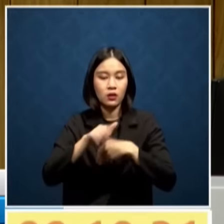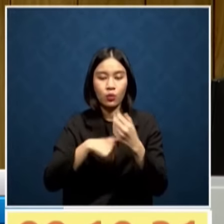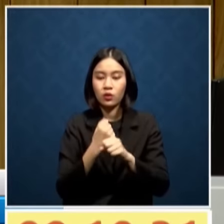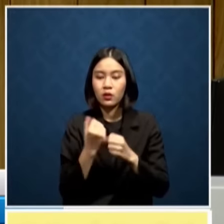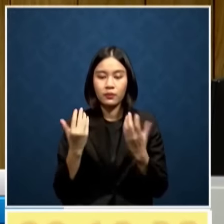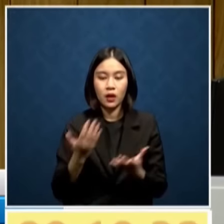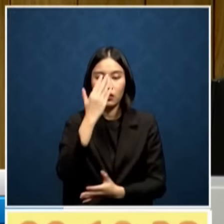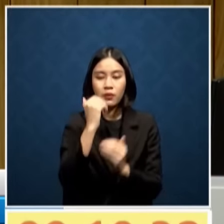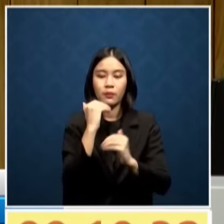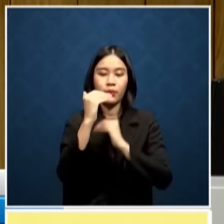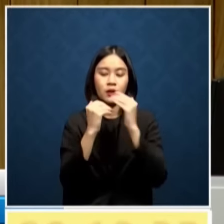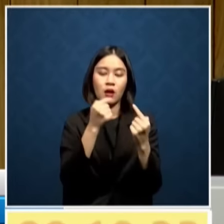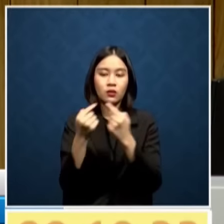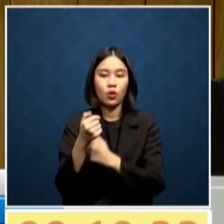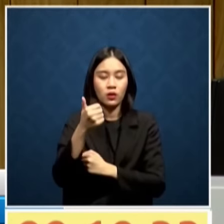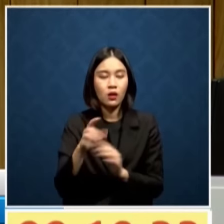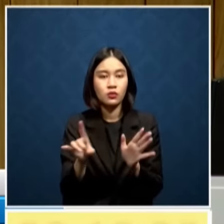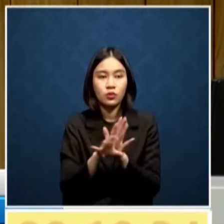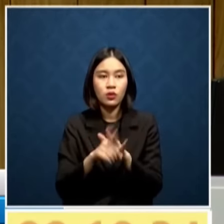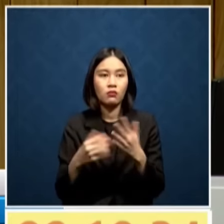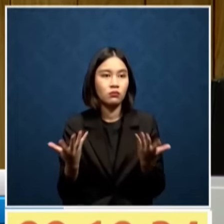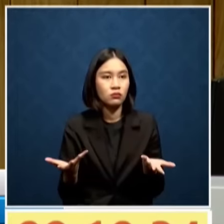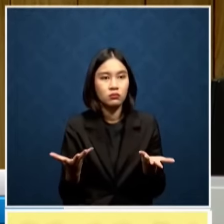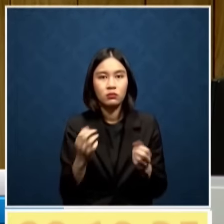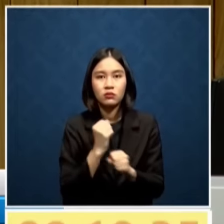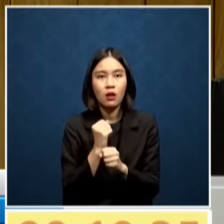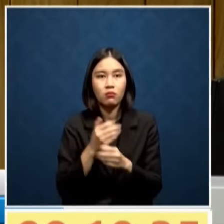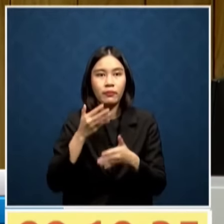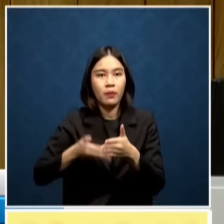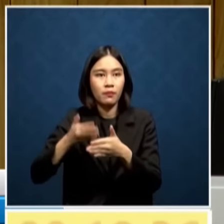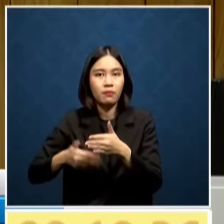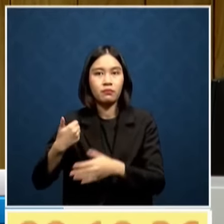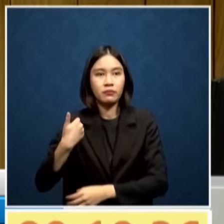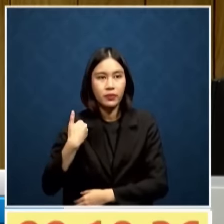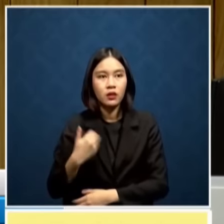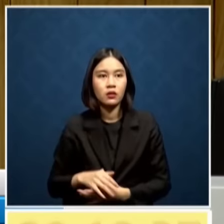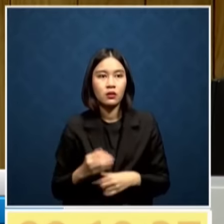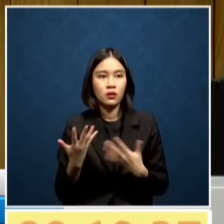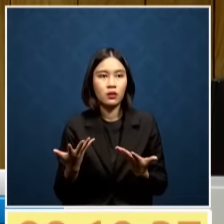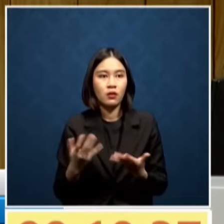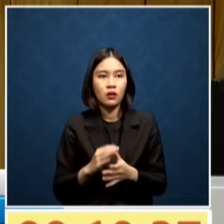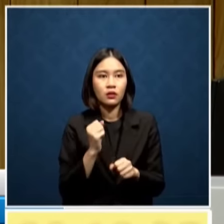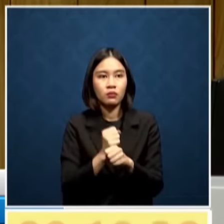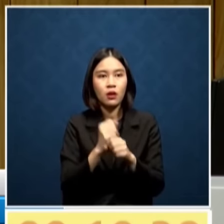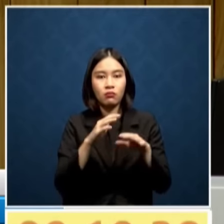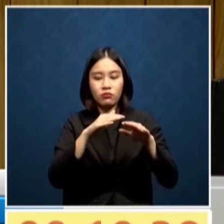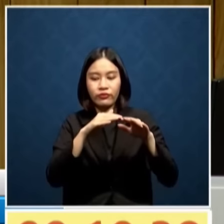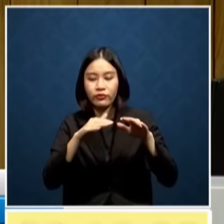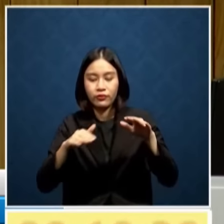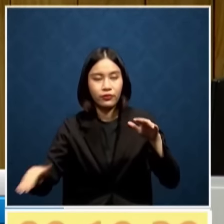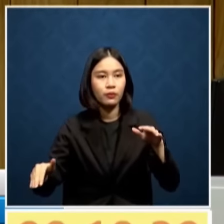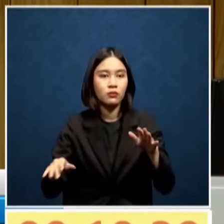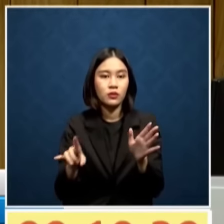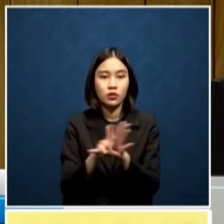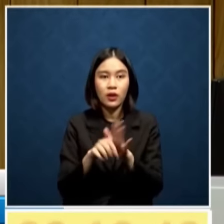ไรเพื่อให้มันเดินต่อได้เพราะไม่งั้นเนี่ยมันเดินต่อไม่ได้ขอพูดตรงๆนะฮะแล้วมันก็จะแย่ลงเรื่อยๆแล้วมันก็จะทรุดลง